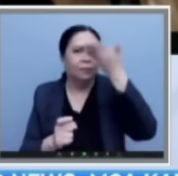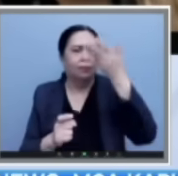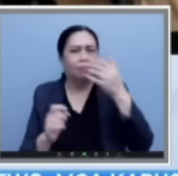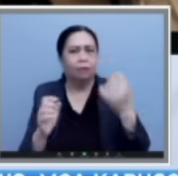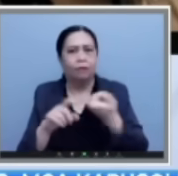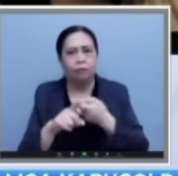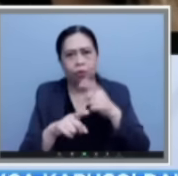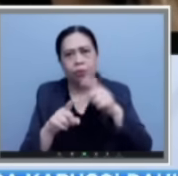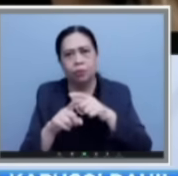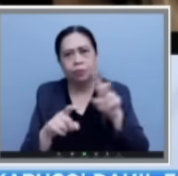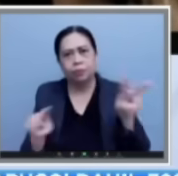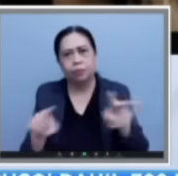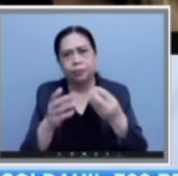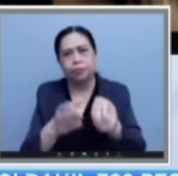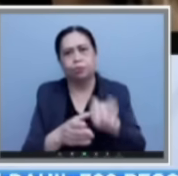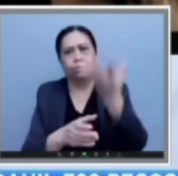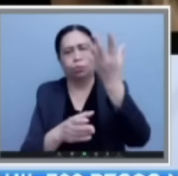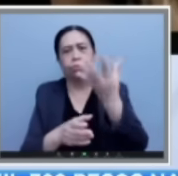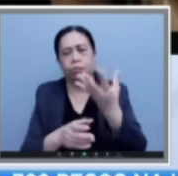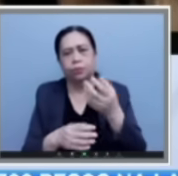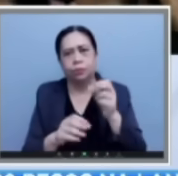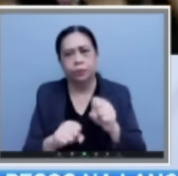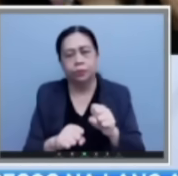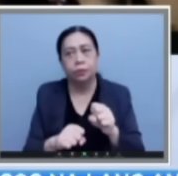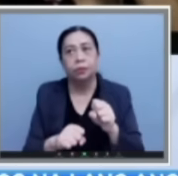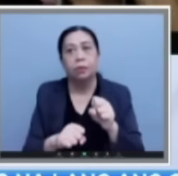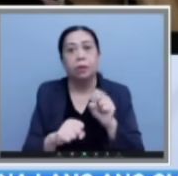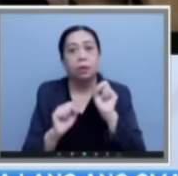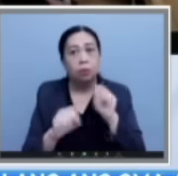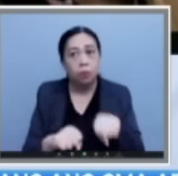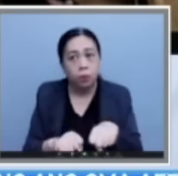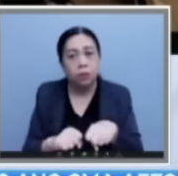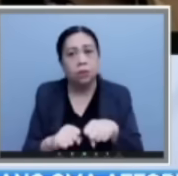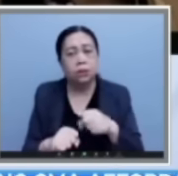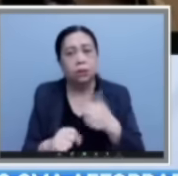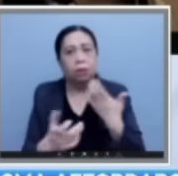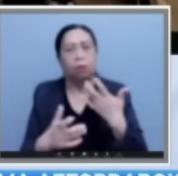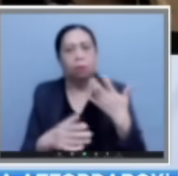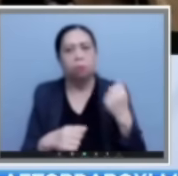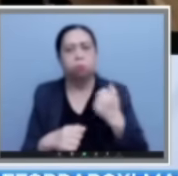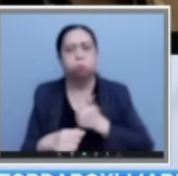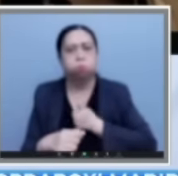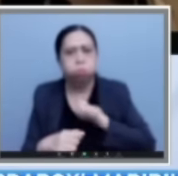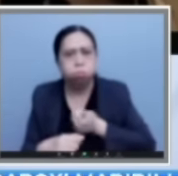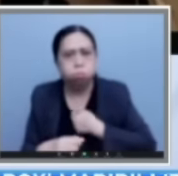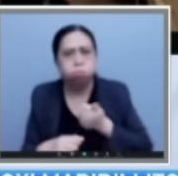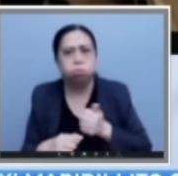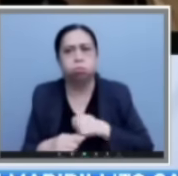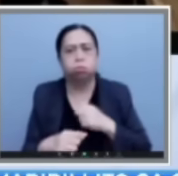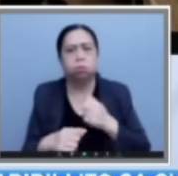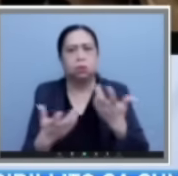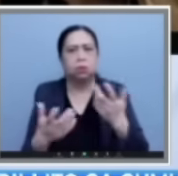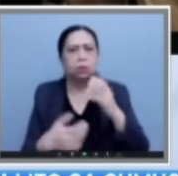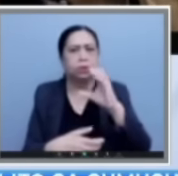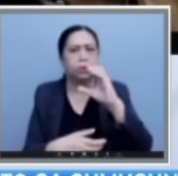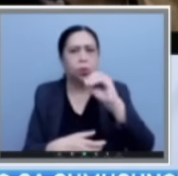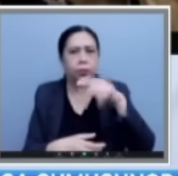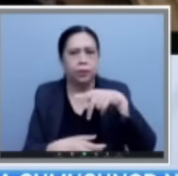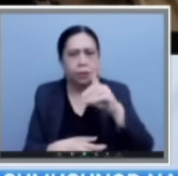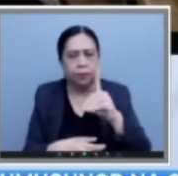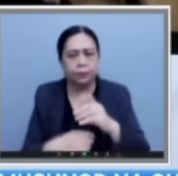sa eruption ng bulkan and pwede silang sumpungin ng hika kaya ng kanilang copd